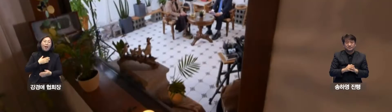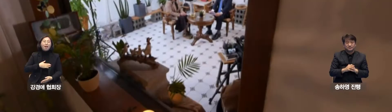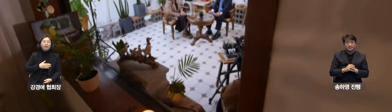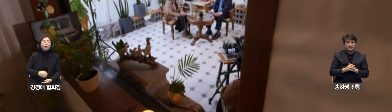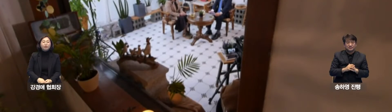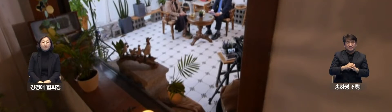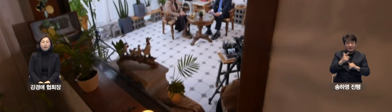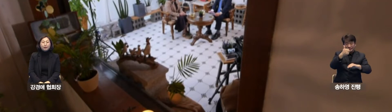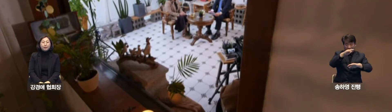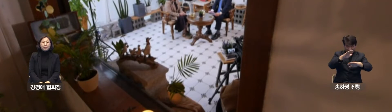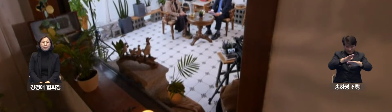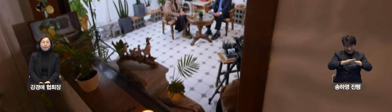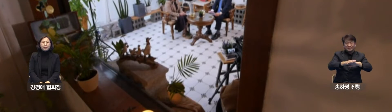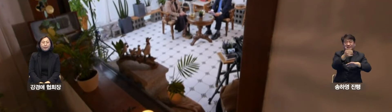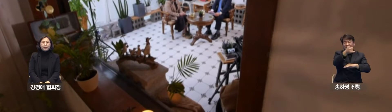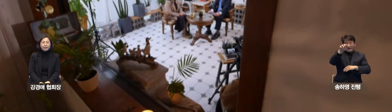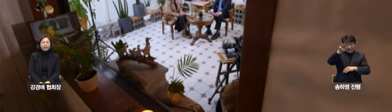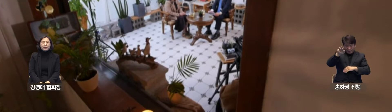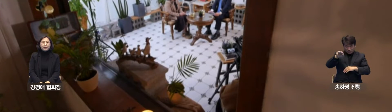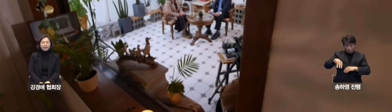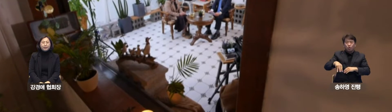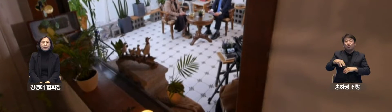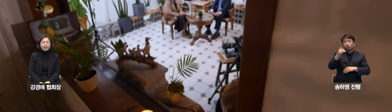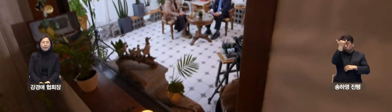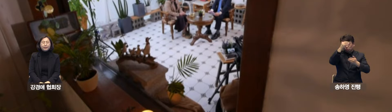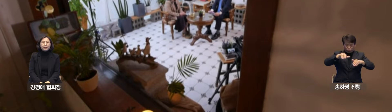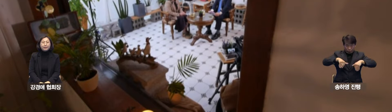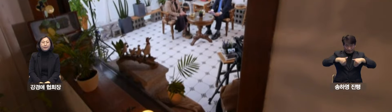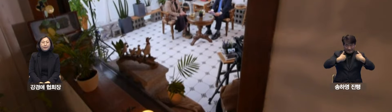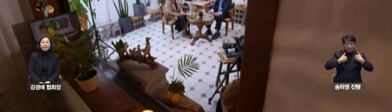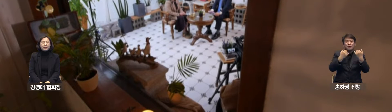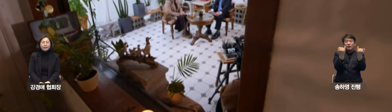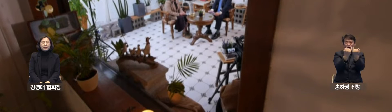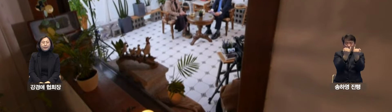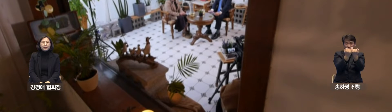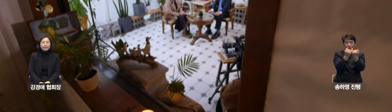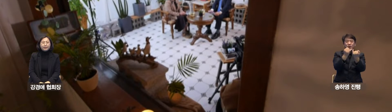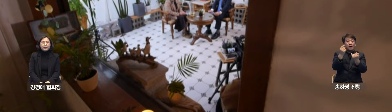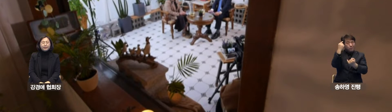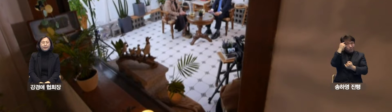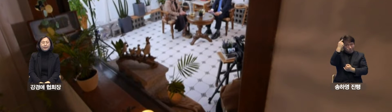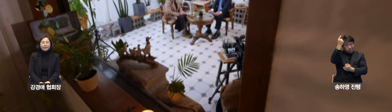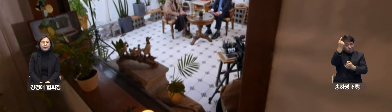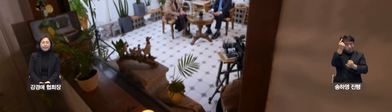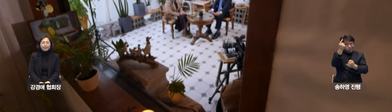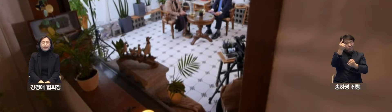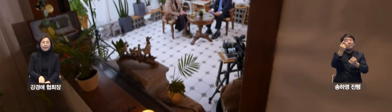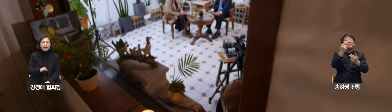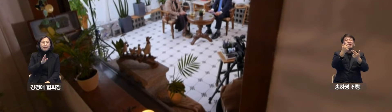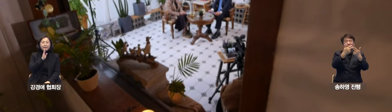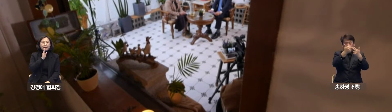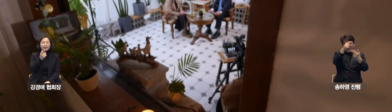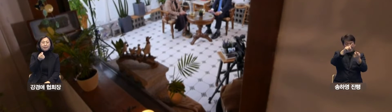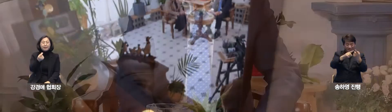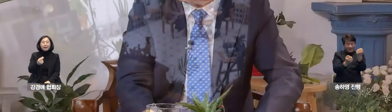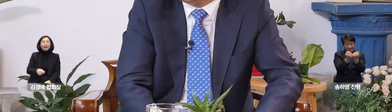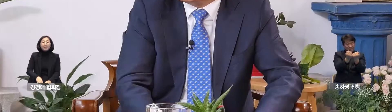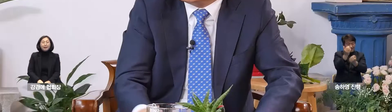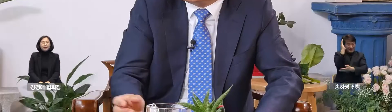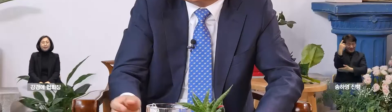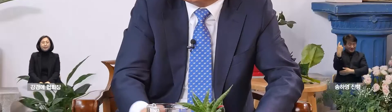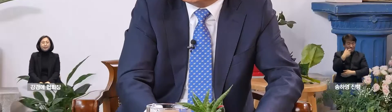대전 세종 충남 여성 벤처협회에 대한 말씀을 좀 들어보겠습니다. 네. 3대 회장이시잖아요. 네, 그렇습니다. 근데 제가 어디서